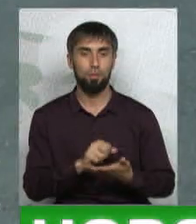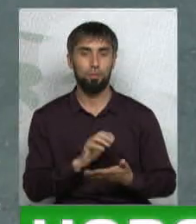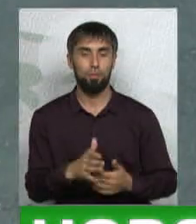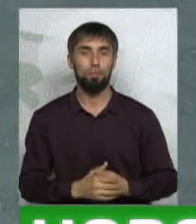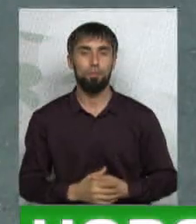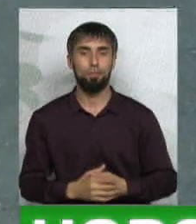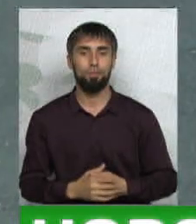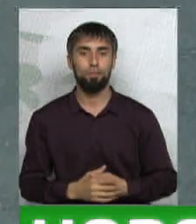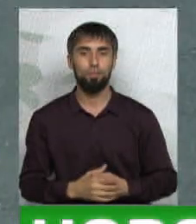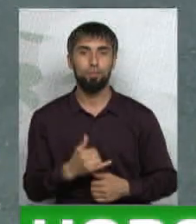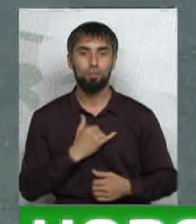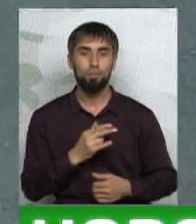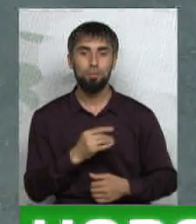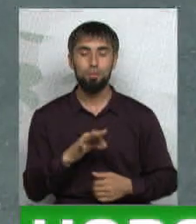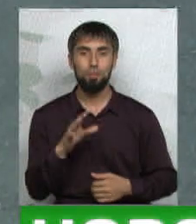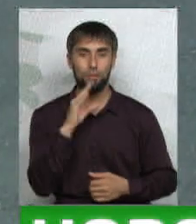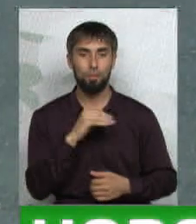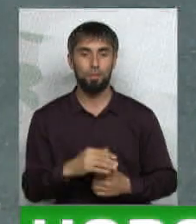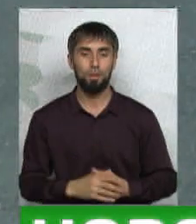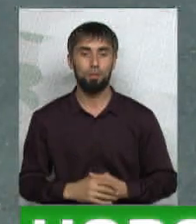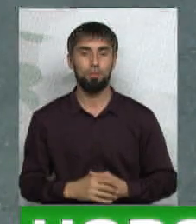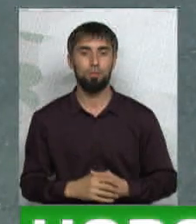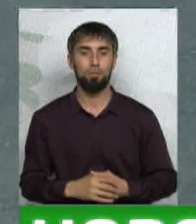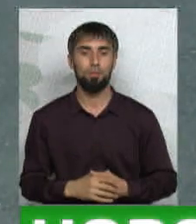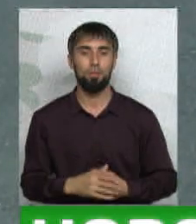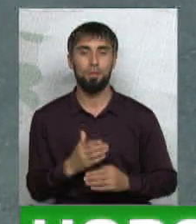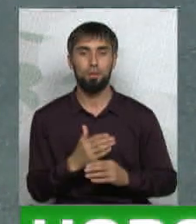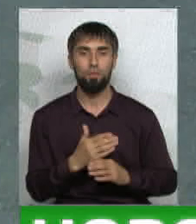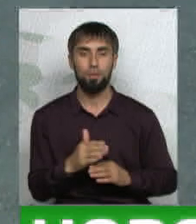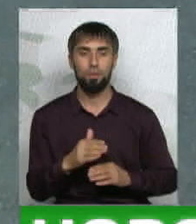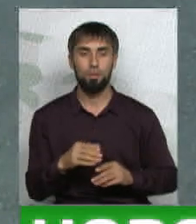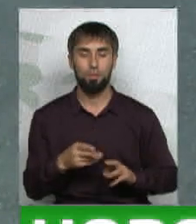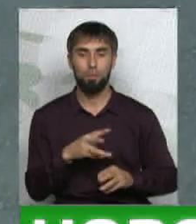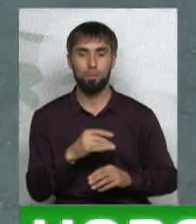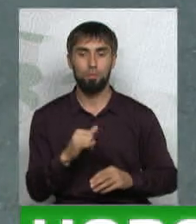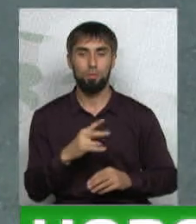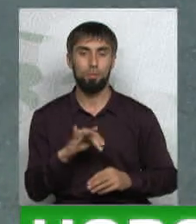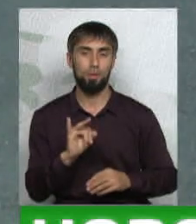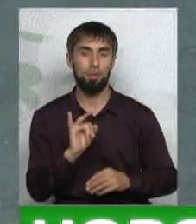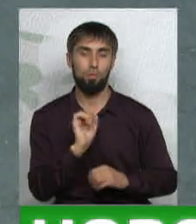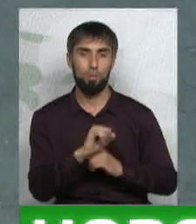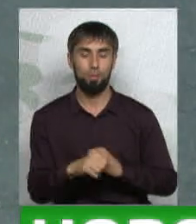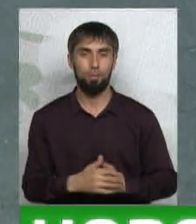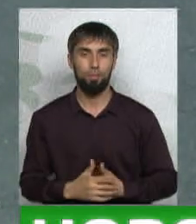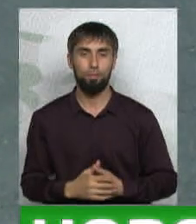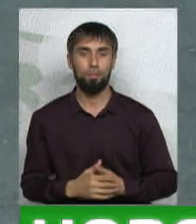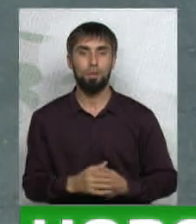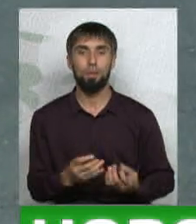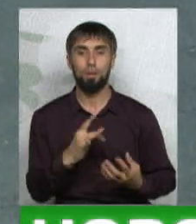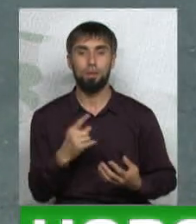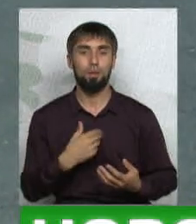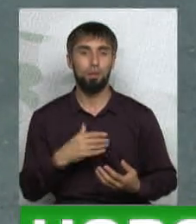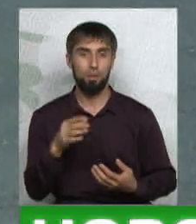меня как-то получится хоть как-то выделиться между ними или выиграть их. Некоторые разы